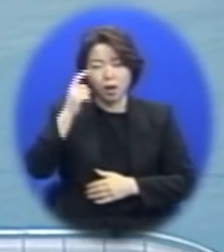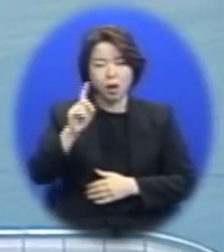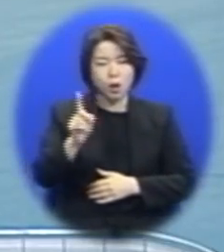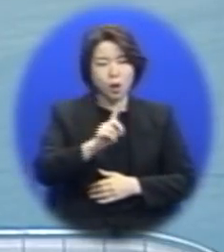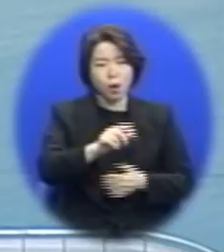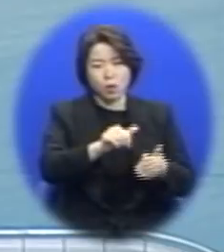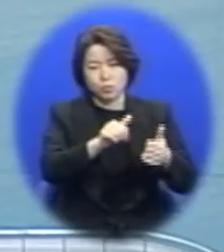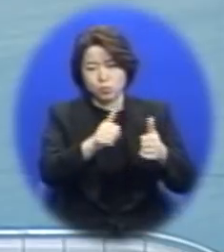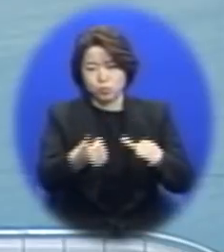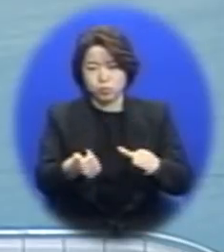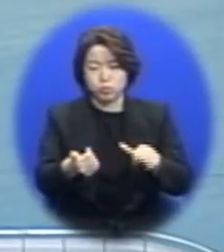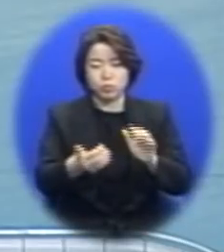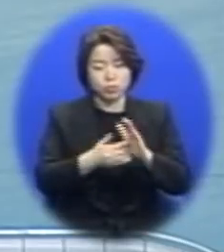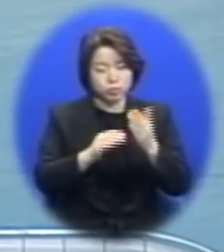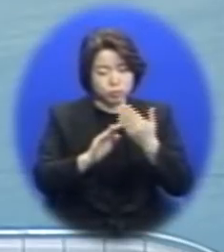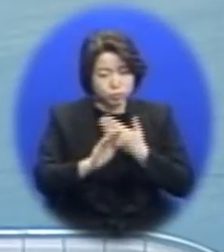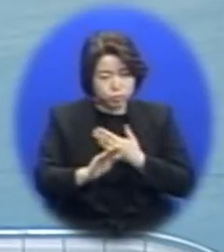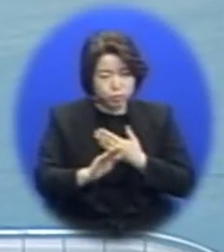땅에 묻어요?